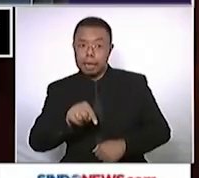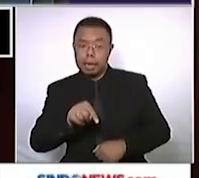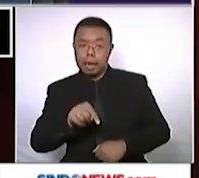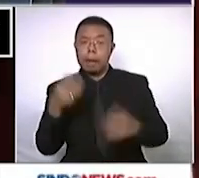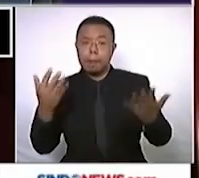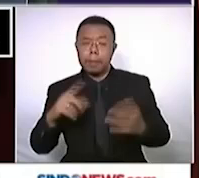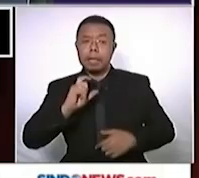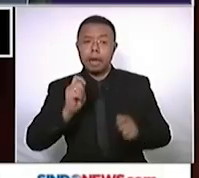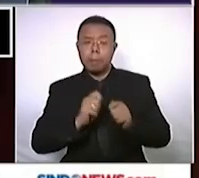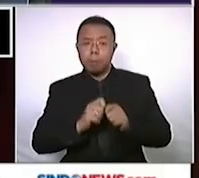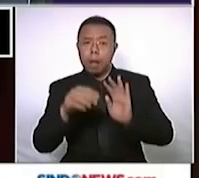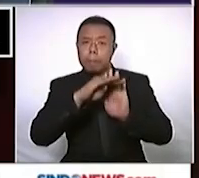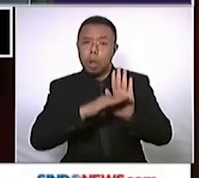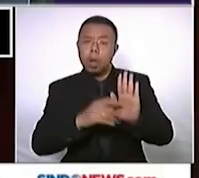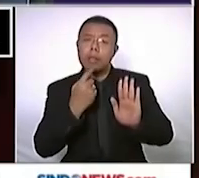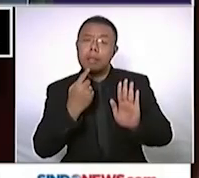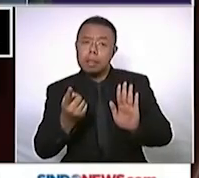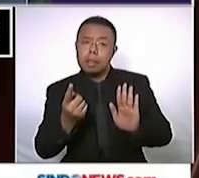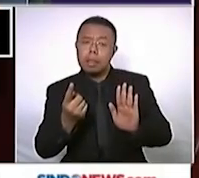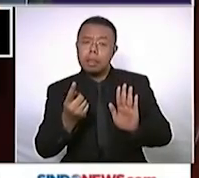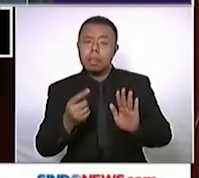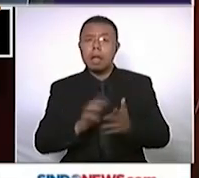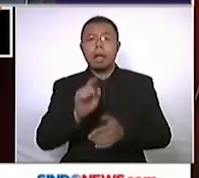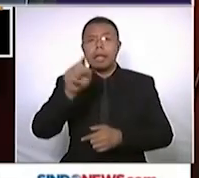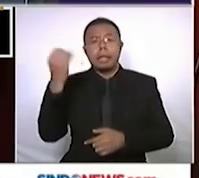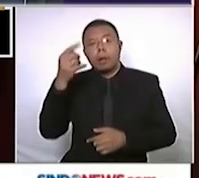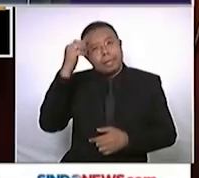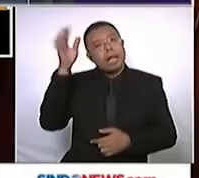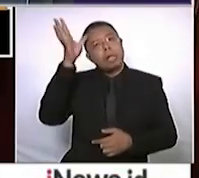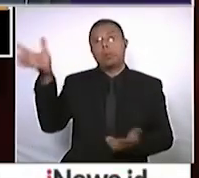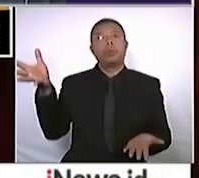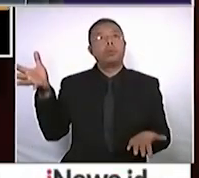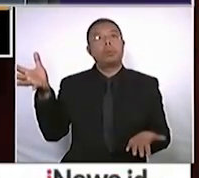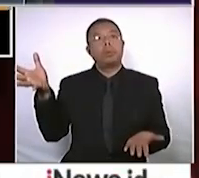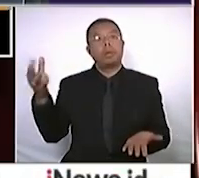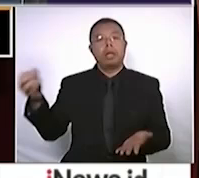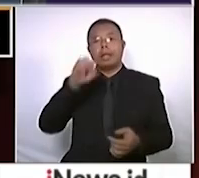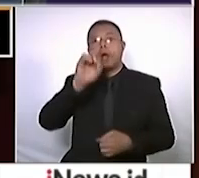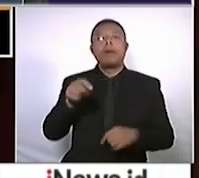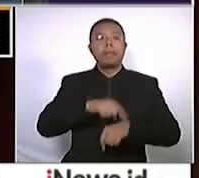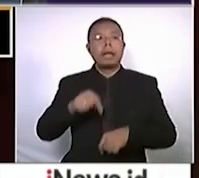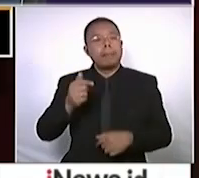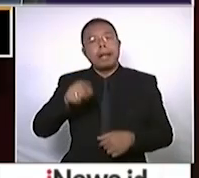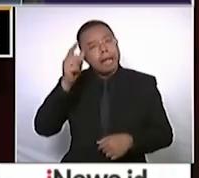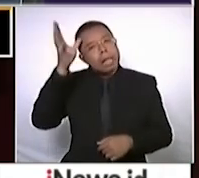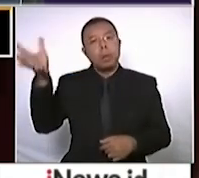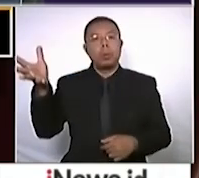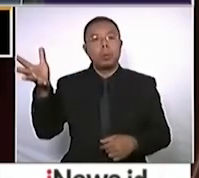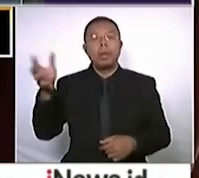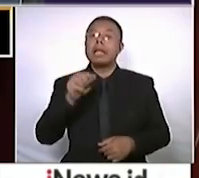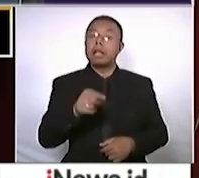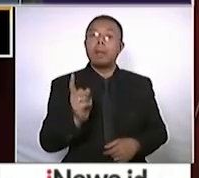ya, bagaimana cara membuat aturan tentang antariksa nasional? Anda pasti tidak tahu. Jawab sekarang coba kalau pasti tidak